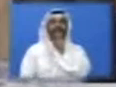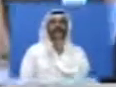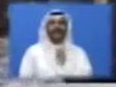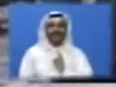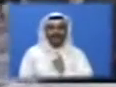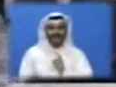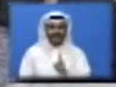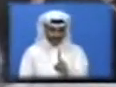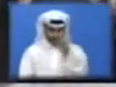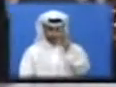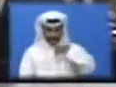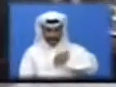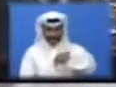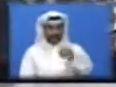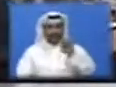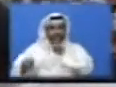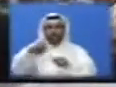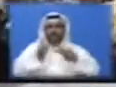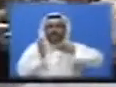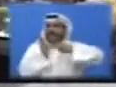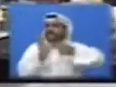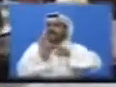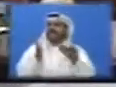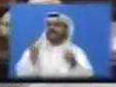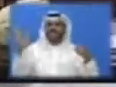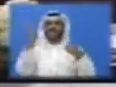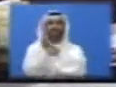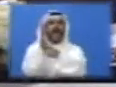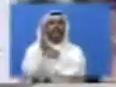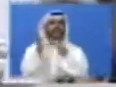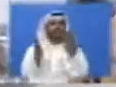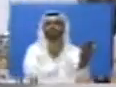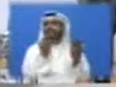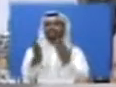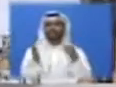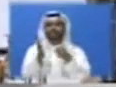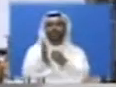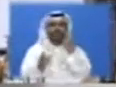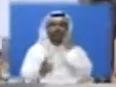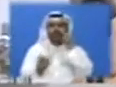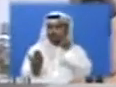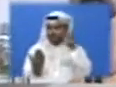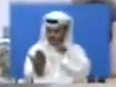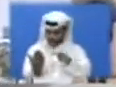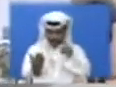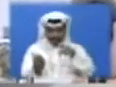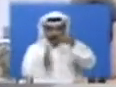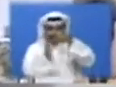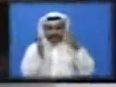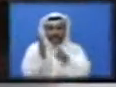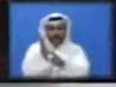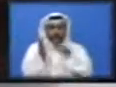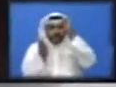تطرق المشاركون إلى محور معادلة الشهادات الجامعية، إلى جانب النظر والتمعن في